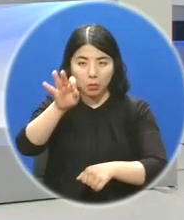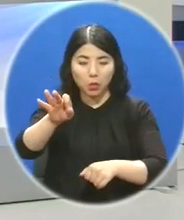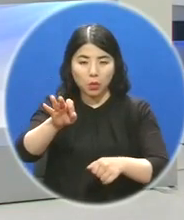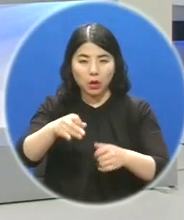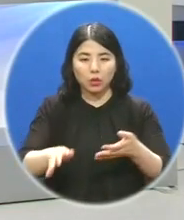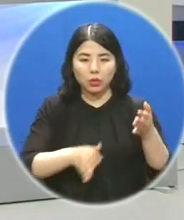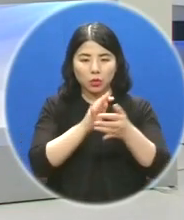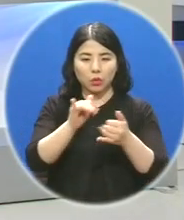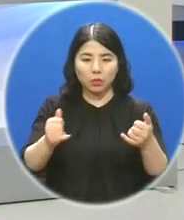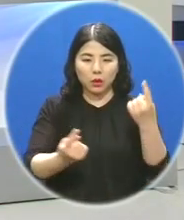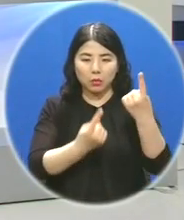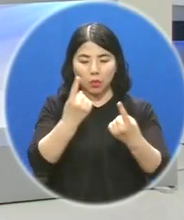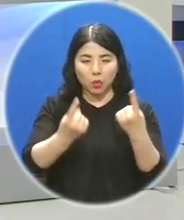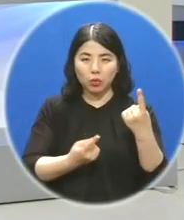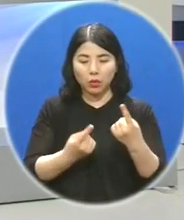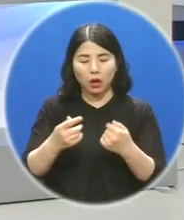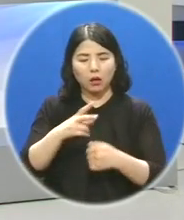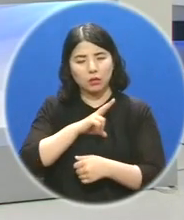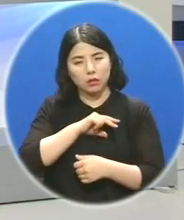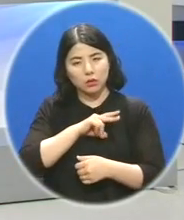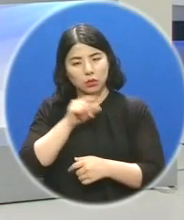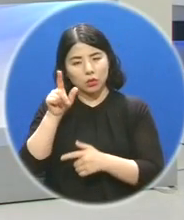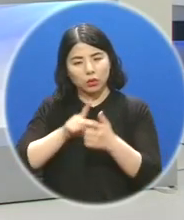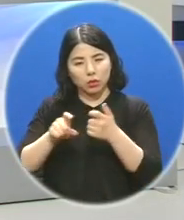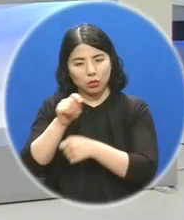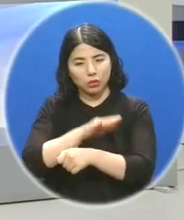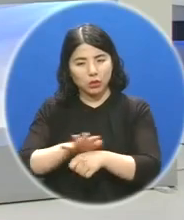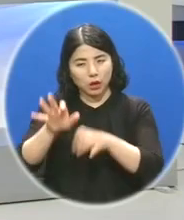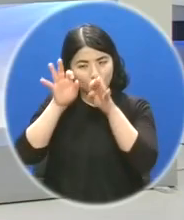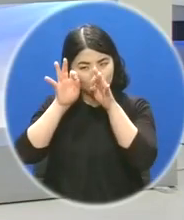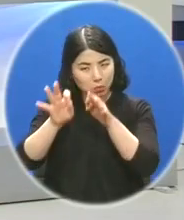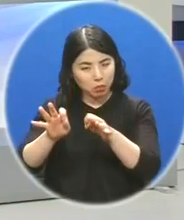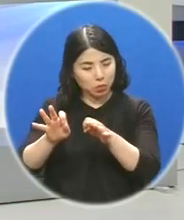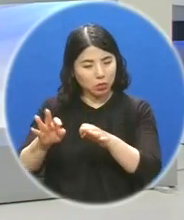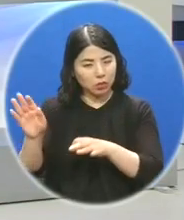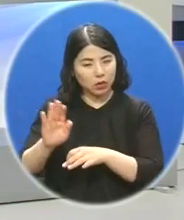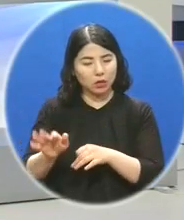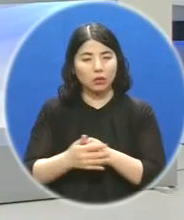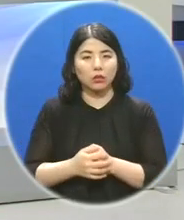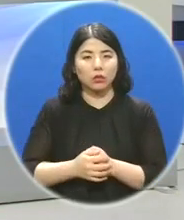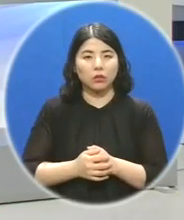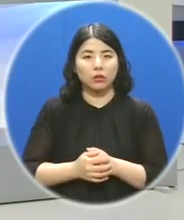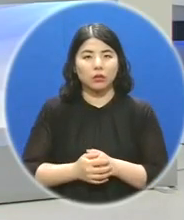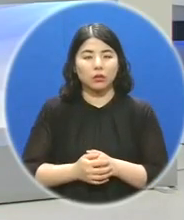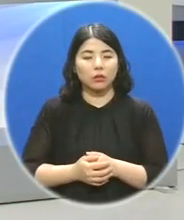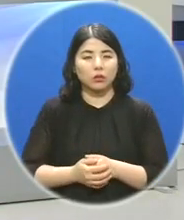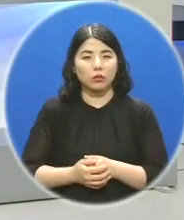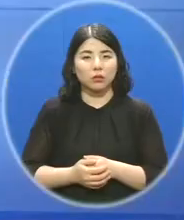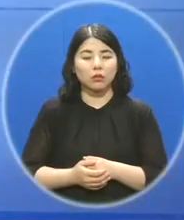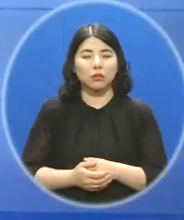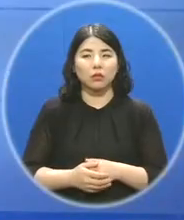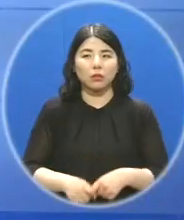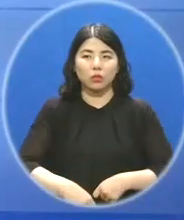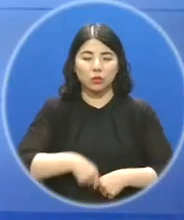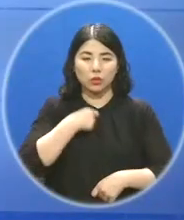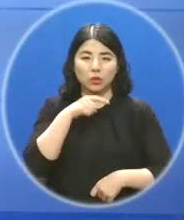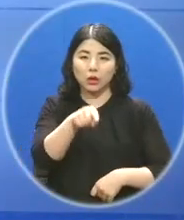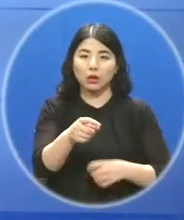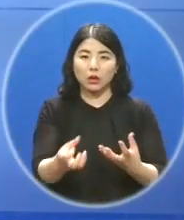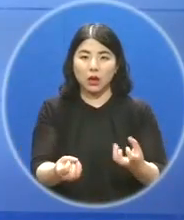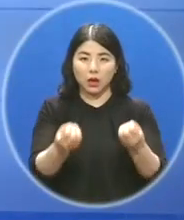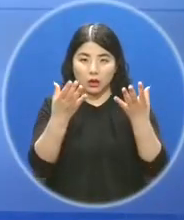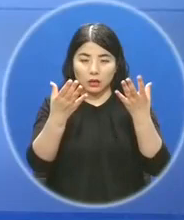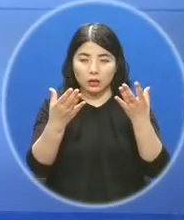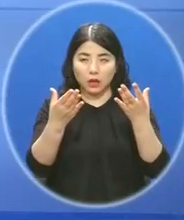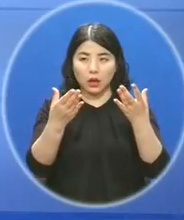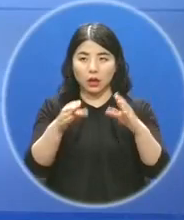도민들보다 어쩌면 의회 의원님들께 더 잘 보이려고 하는 건 아닌가. 그러니까 이제 그런 거죠. 사실은 그 행사가 가질 때